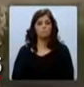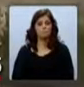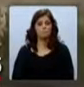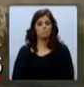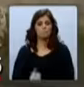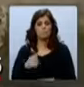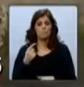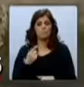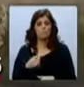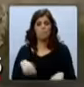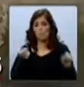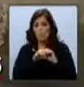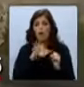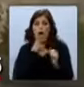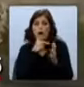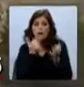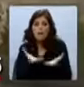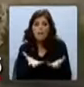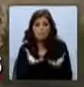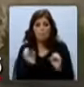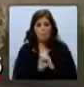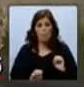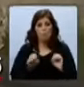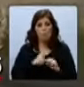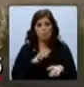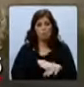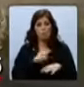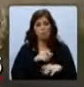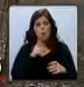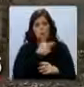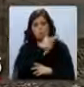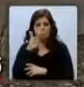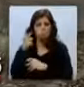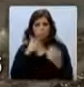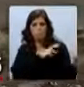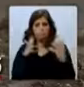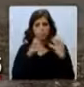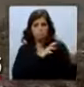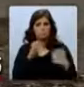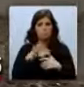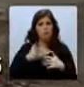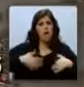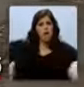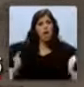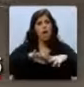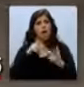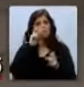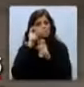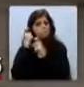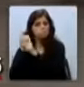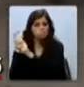Отопление тоже, потому что бесконечные, бесконечные идут стрельбы. Cercada por postos de